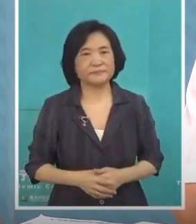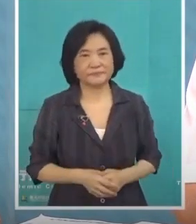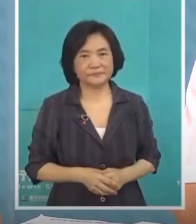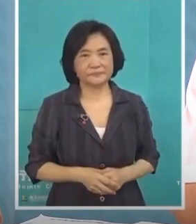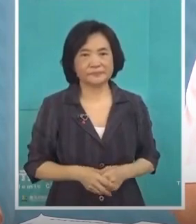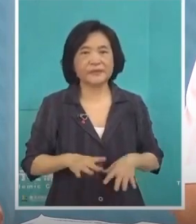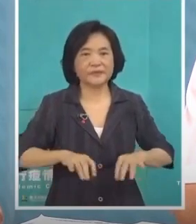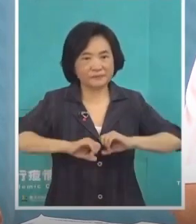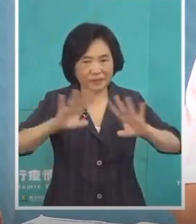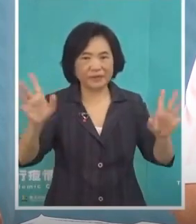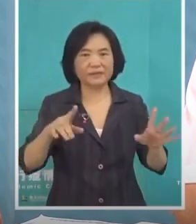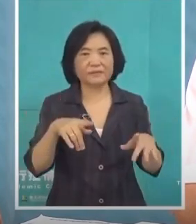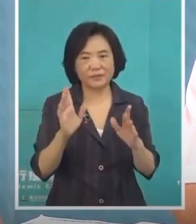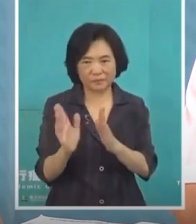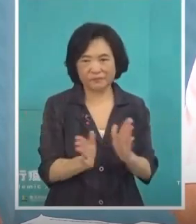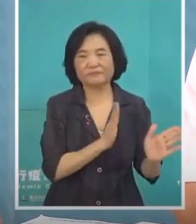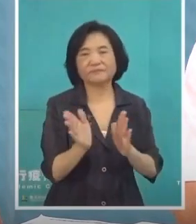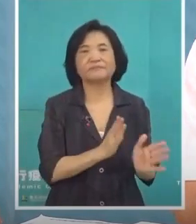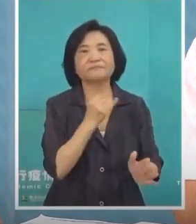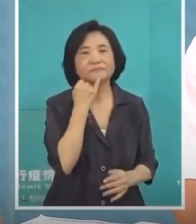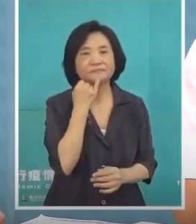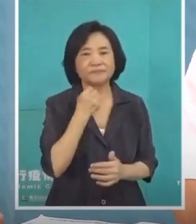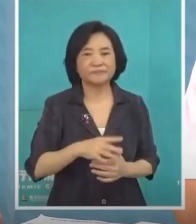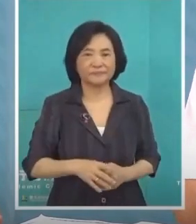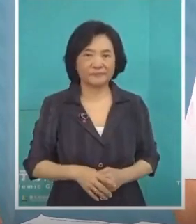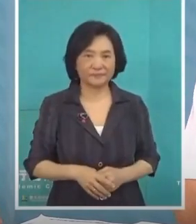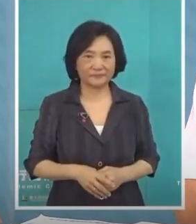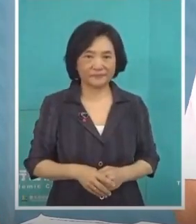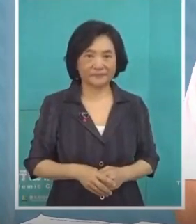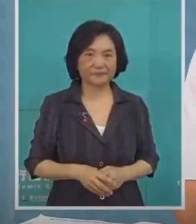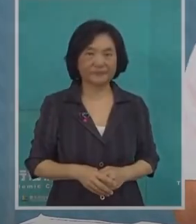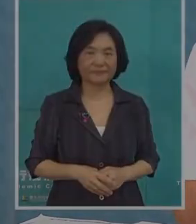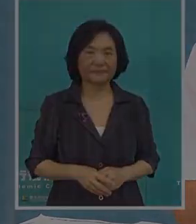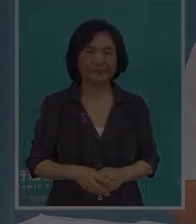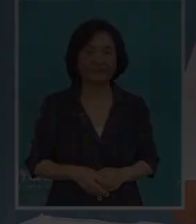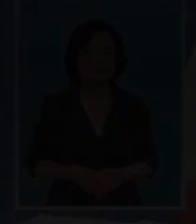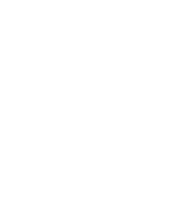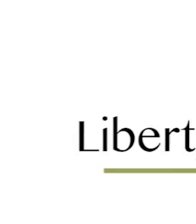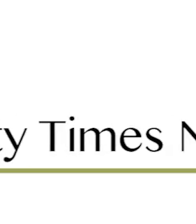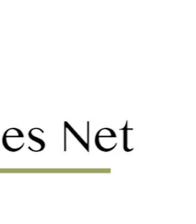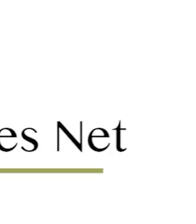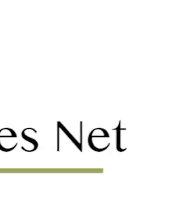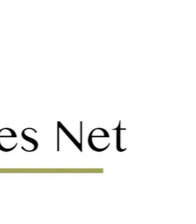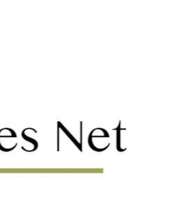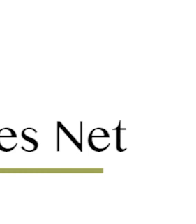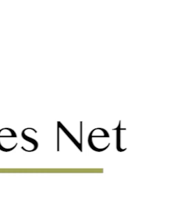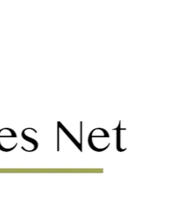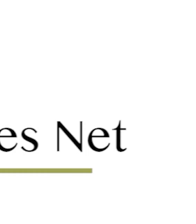来对整个这个暑假的活动做一个因应。以上报告。